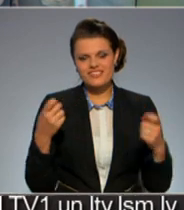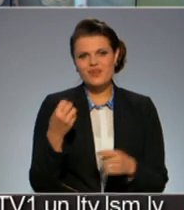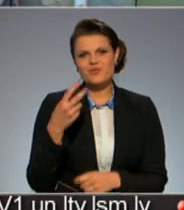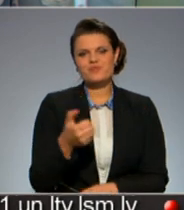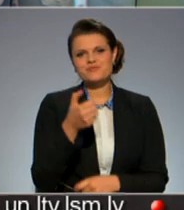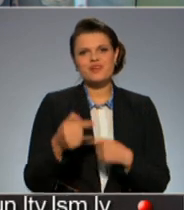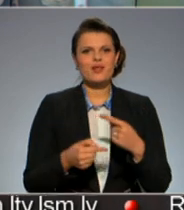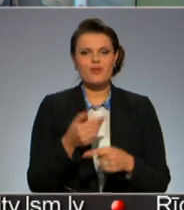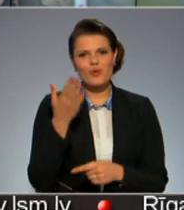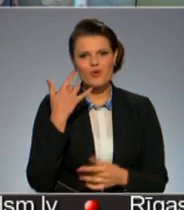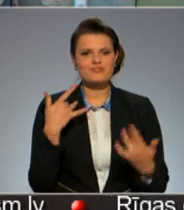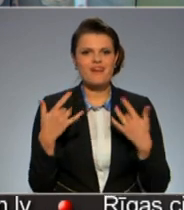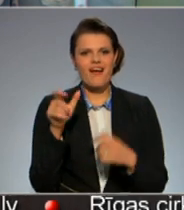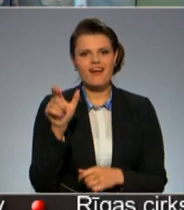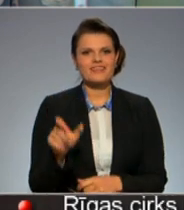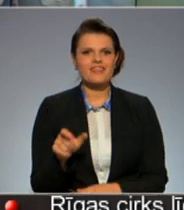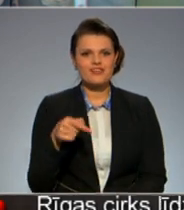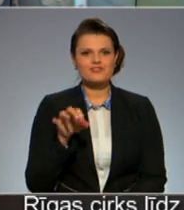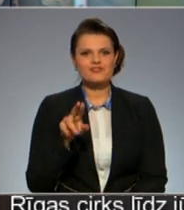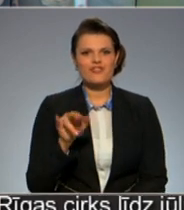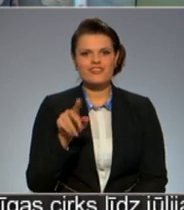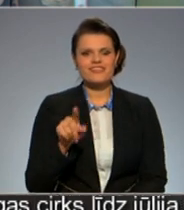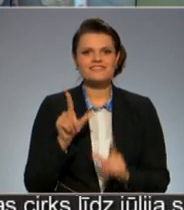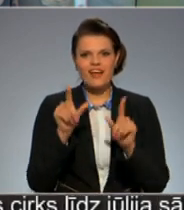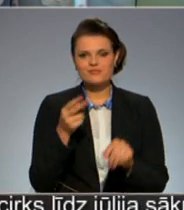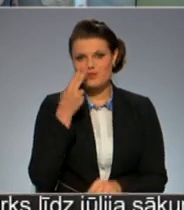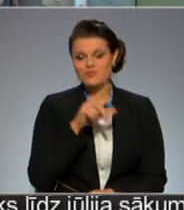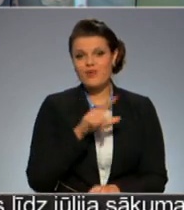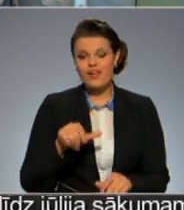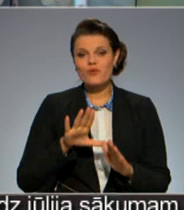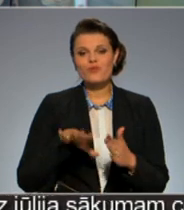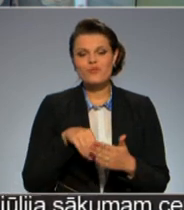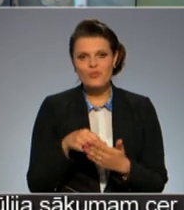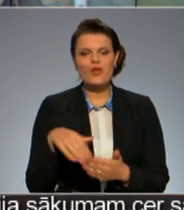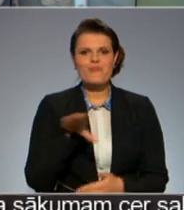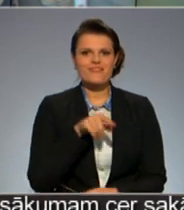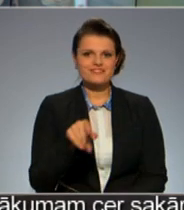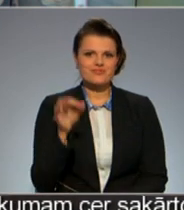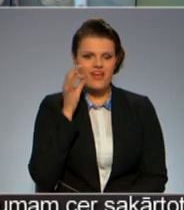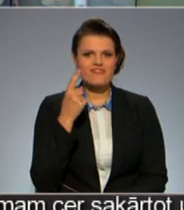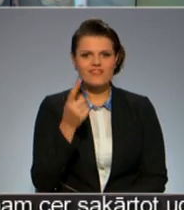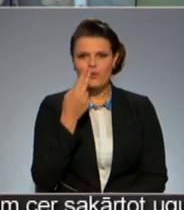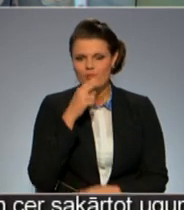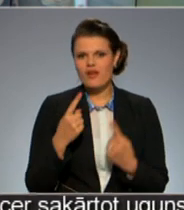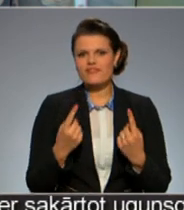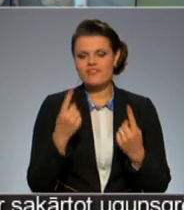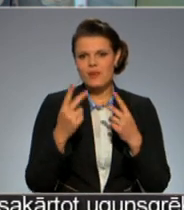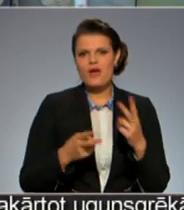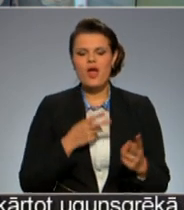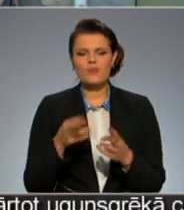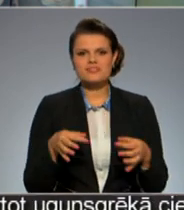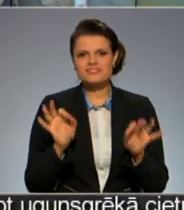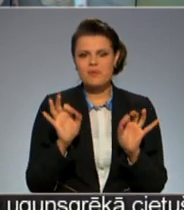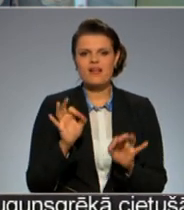12 gadi ir pagājuši kopš ivars stonņs aizbrauca no latvijas tomēr joprojām mēs viņu atceramies kā vienu no talantīgākajiem un emocionāli